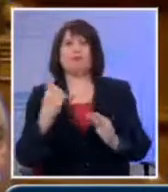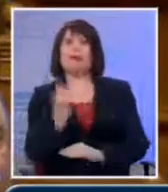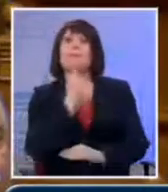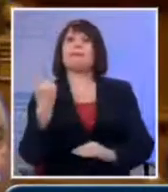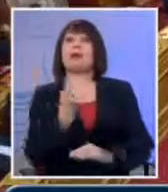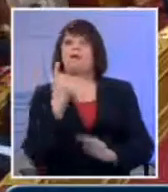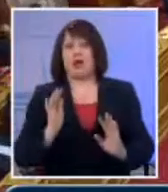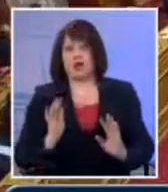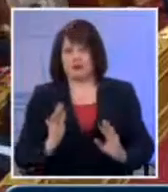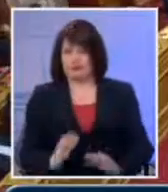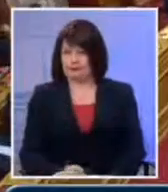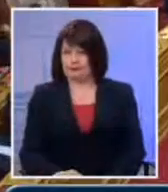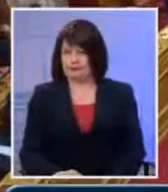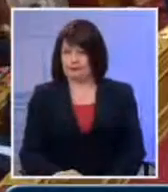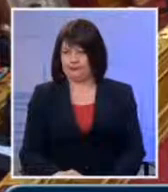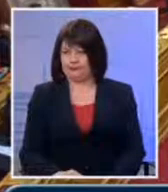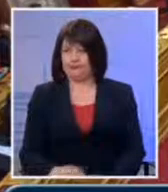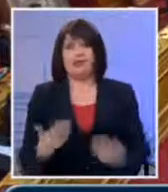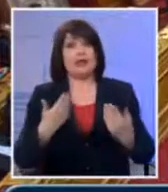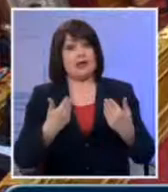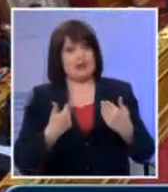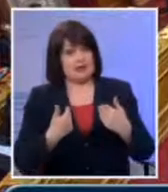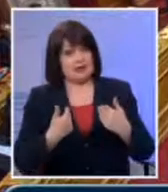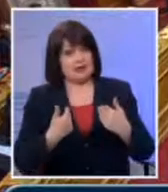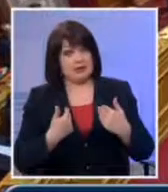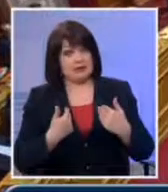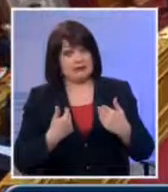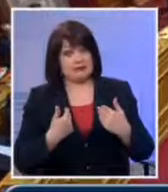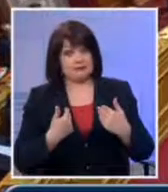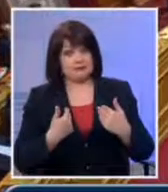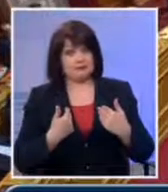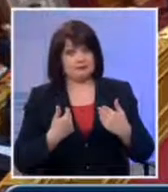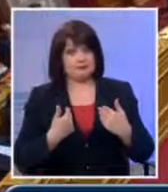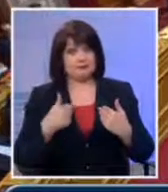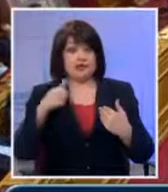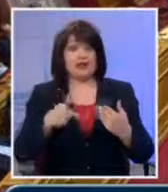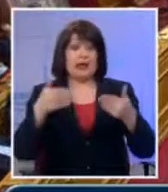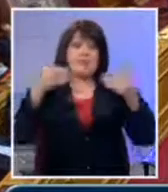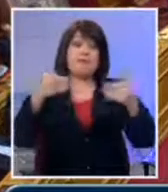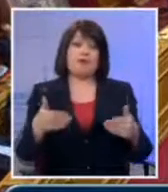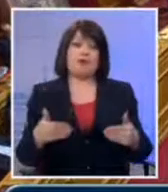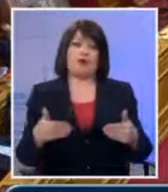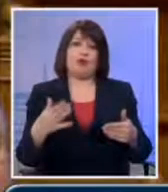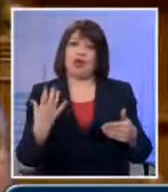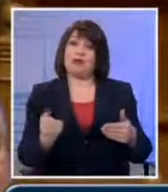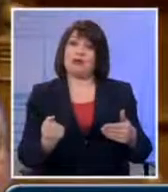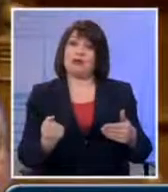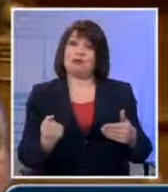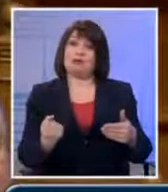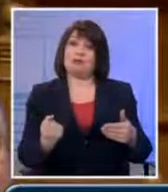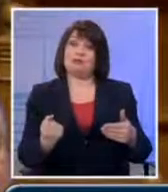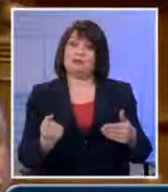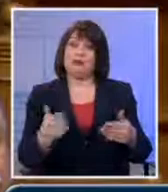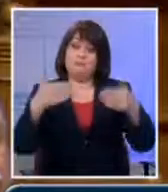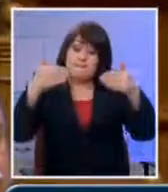περιβάλλοντος. Εμείς, κυρίες και κύριοι συνάδελφοι, αυτές τις κόκκινες γραμμές έχουμε,